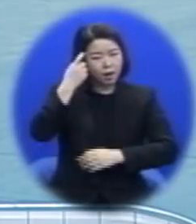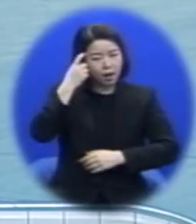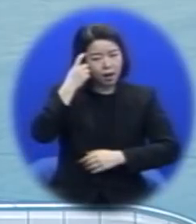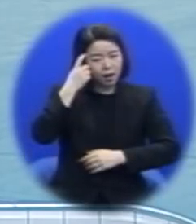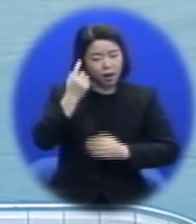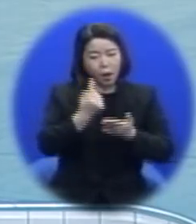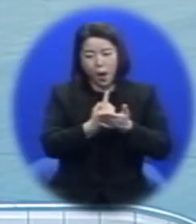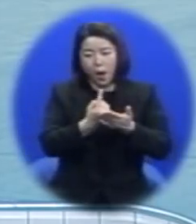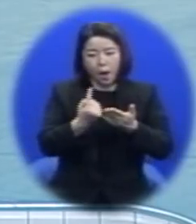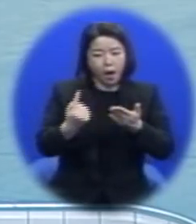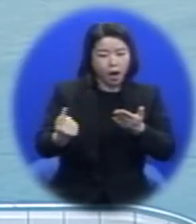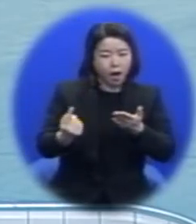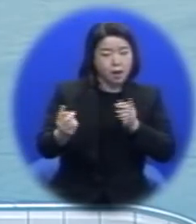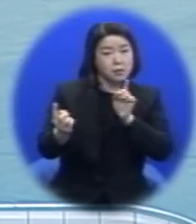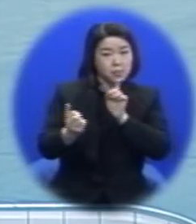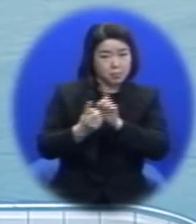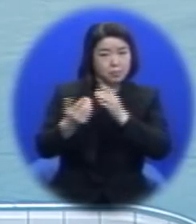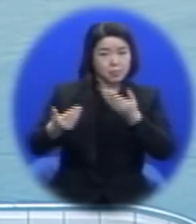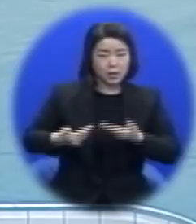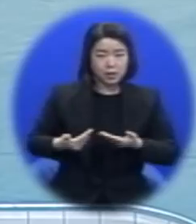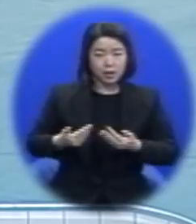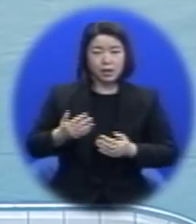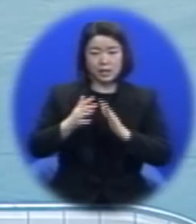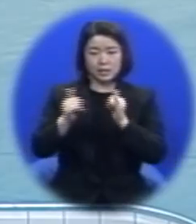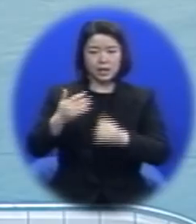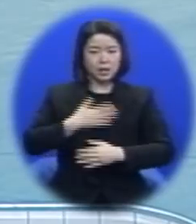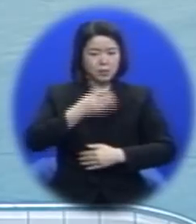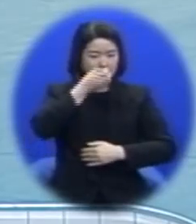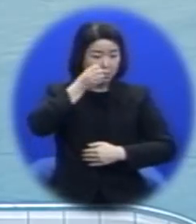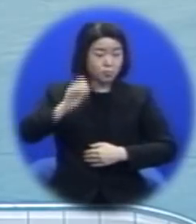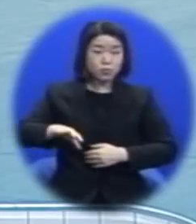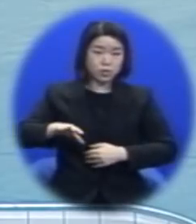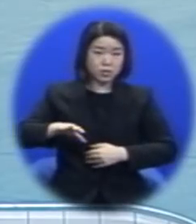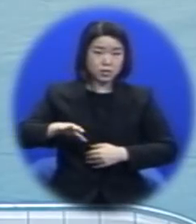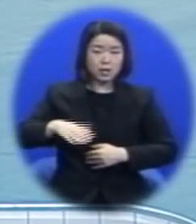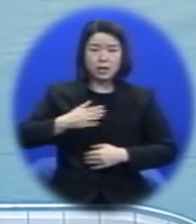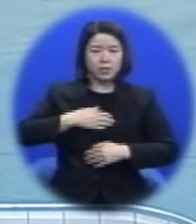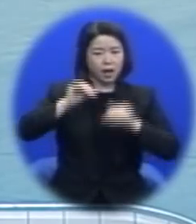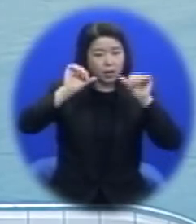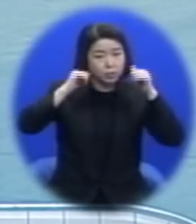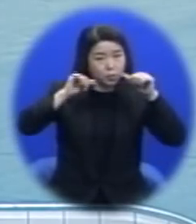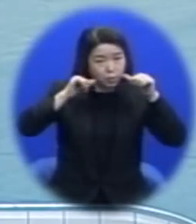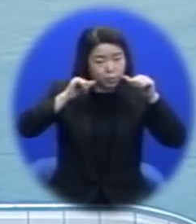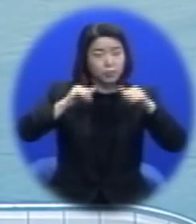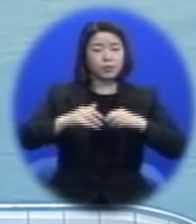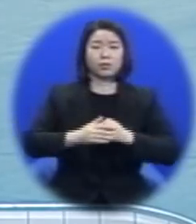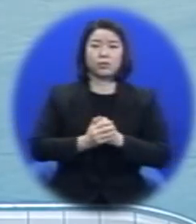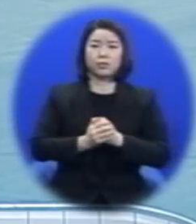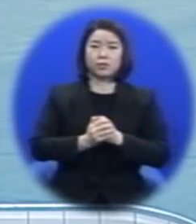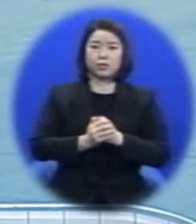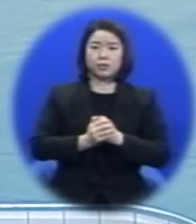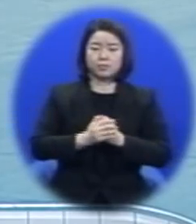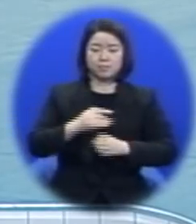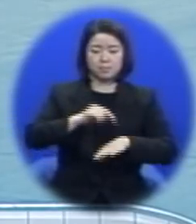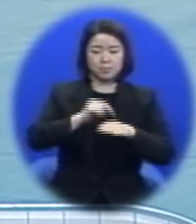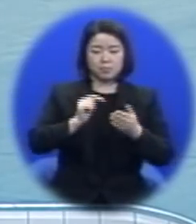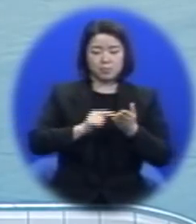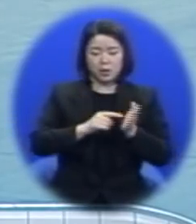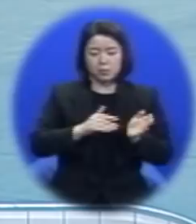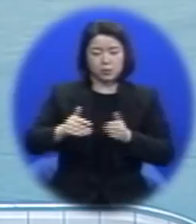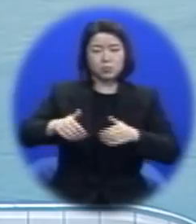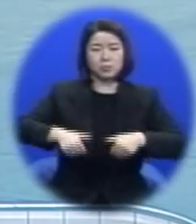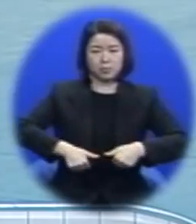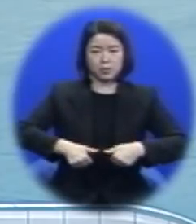따돌림을 받을 것이다, 사람들이 나를 무시할 것이다, 나를 조롱할 것이다, 각오해야 합니다.